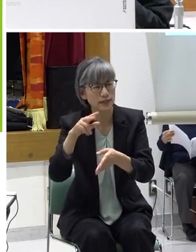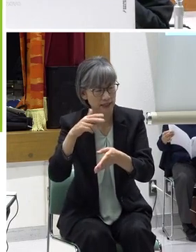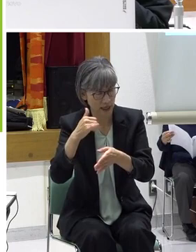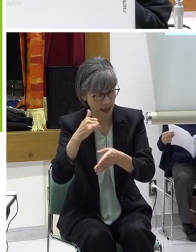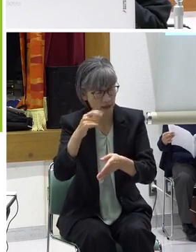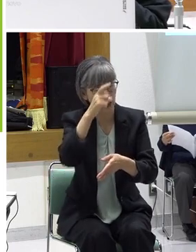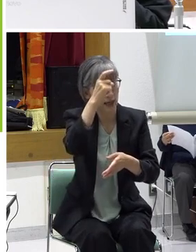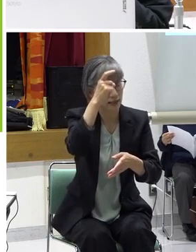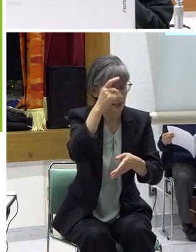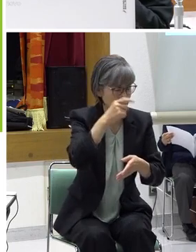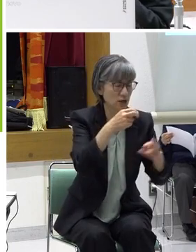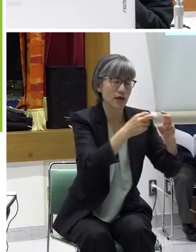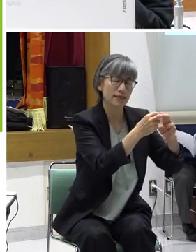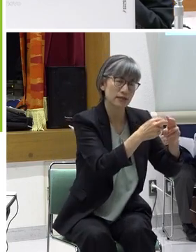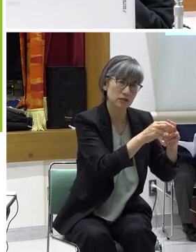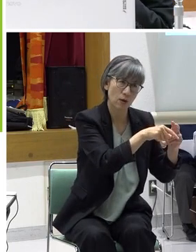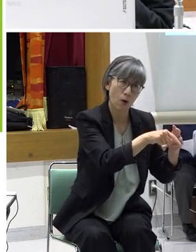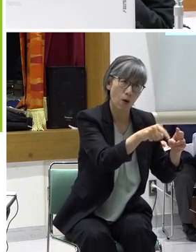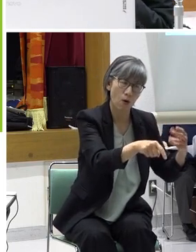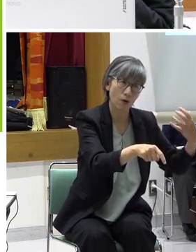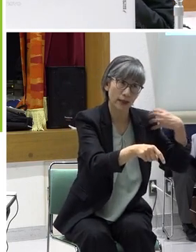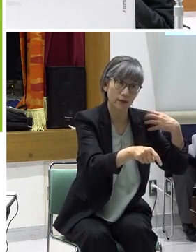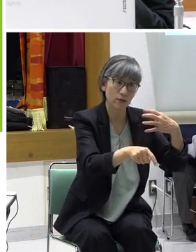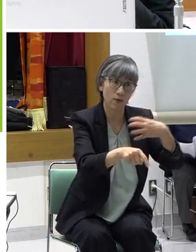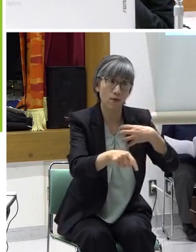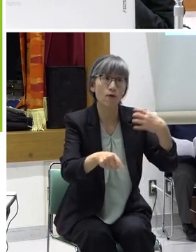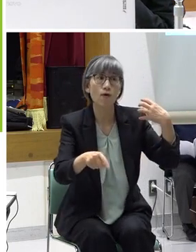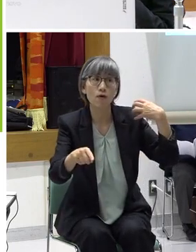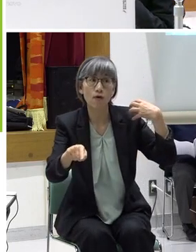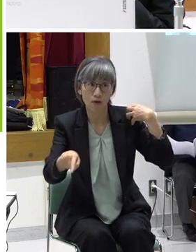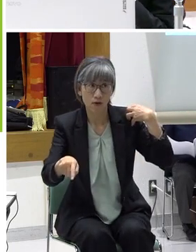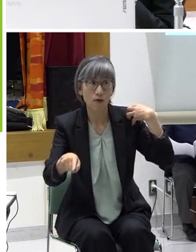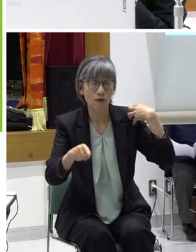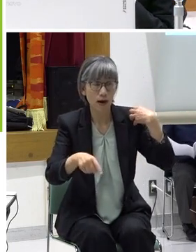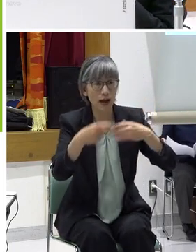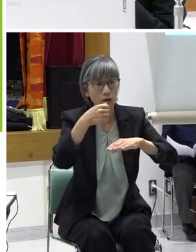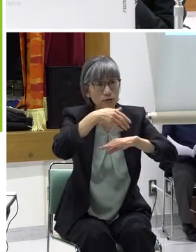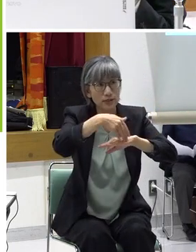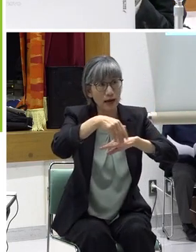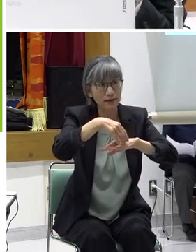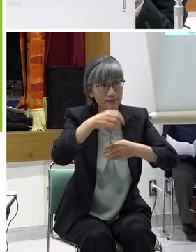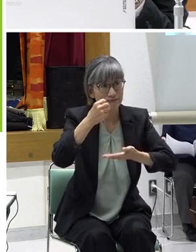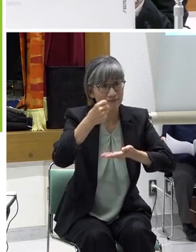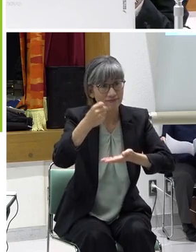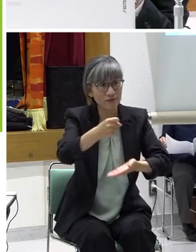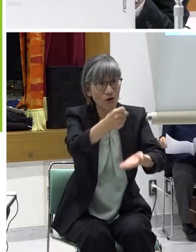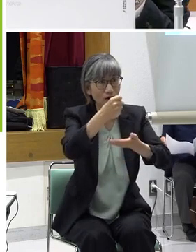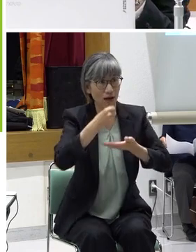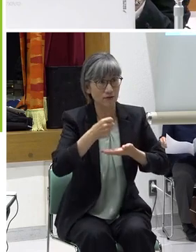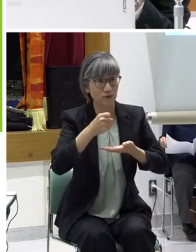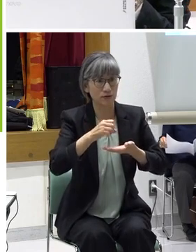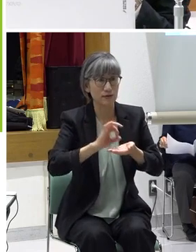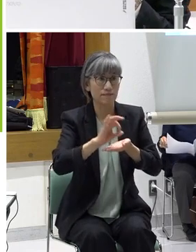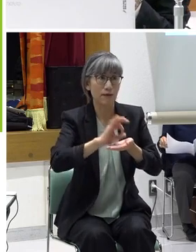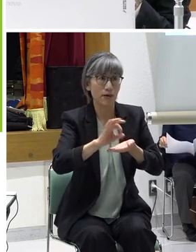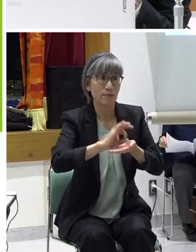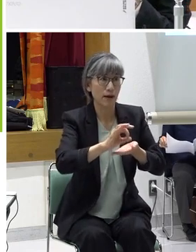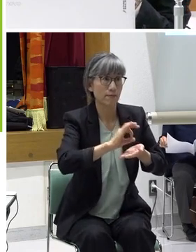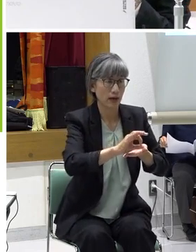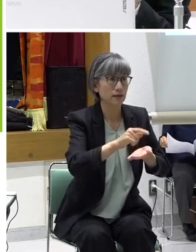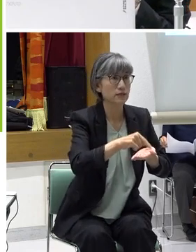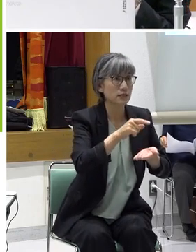などそれぞれが予算を獲得していただき、設計、工事発注、その